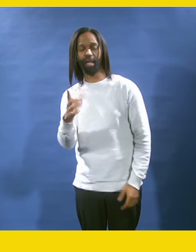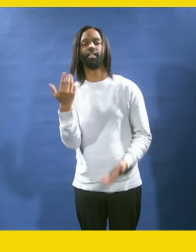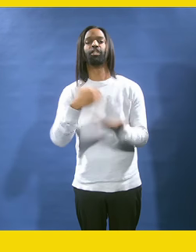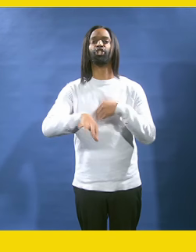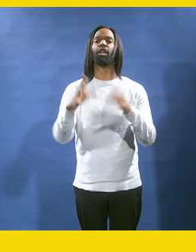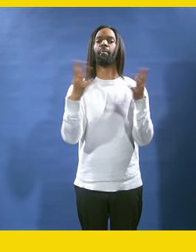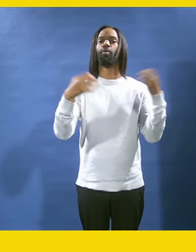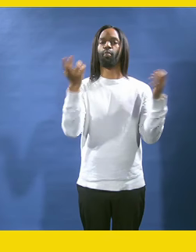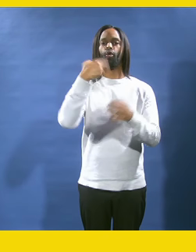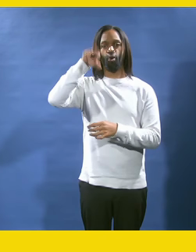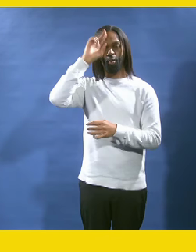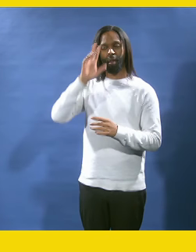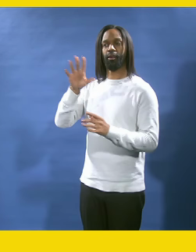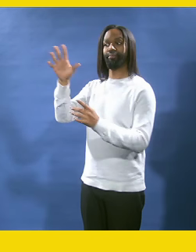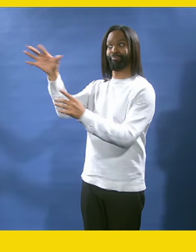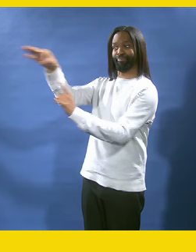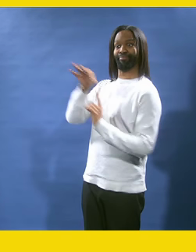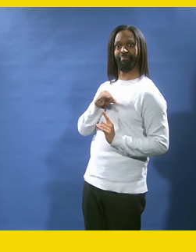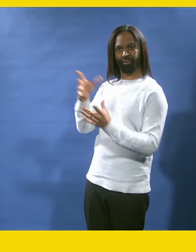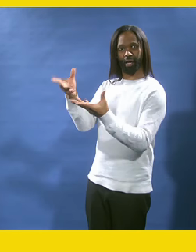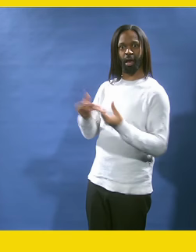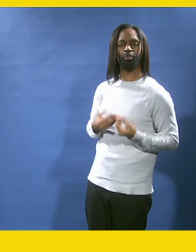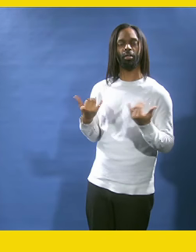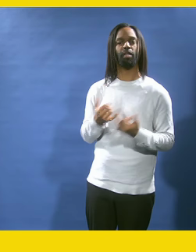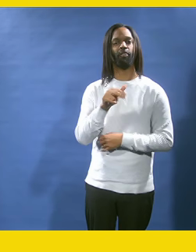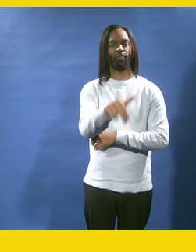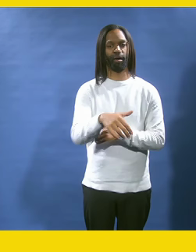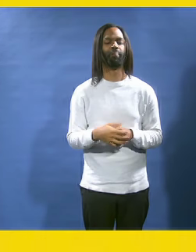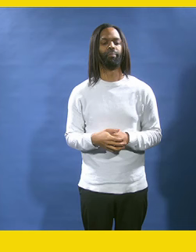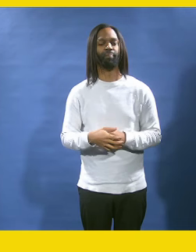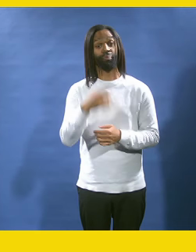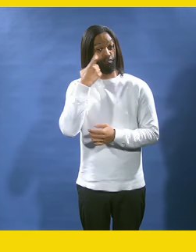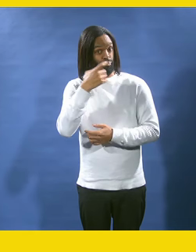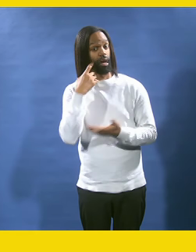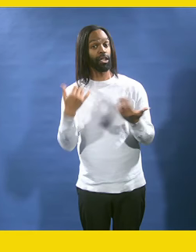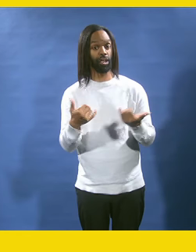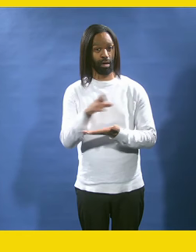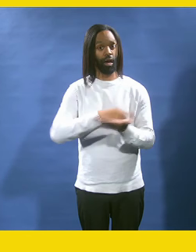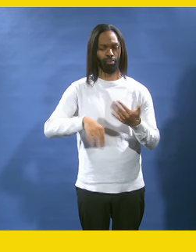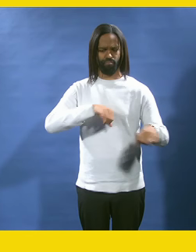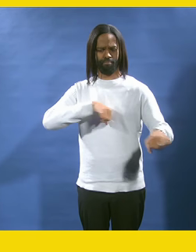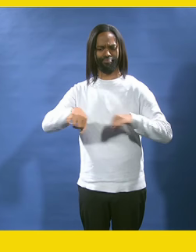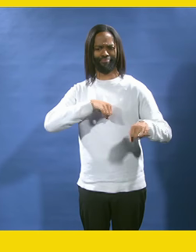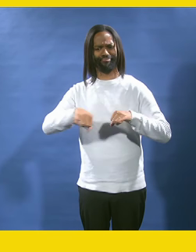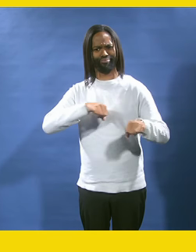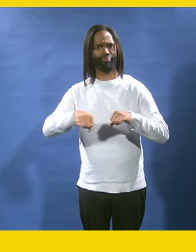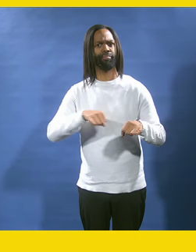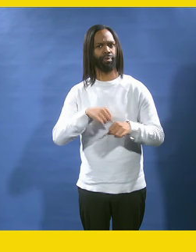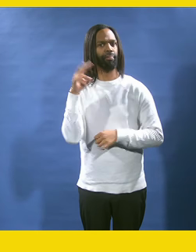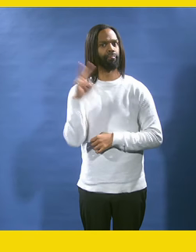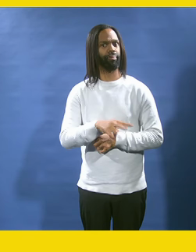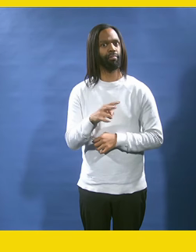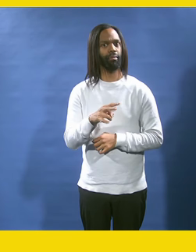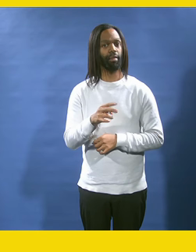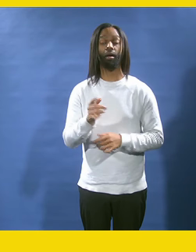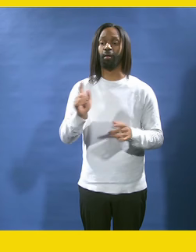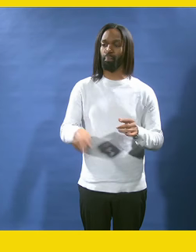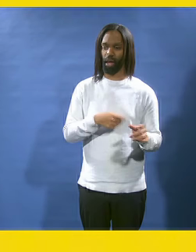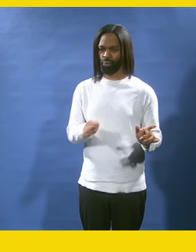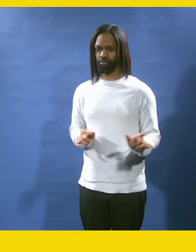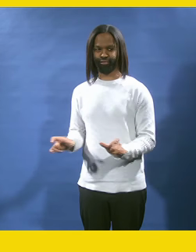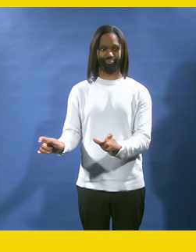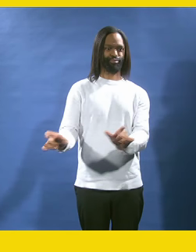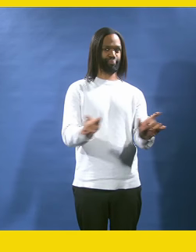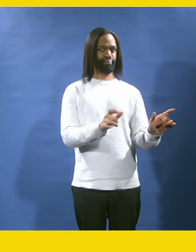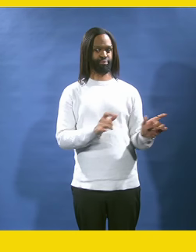Vous voyez, notre région est fortement engagée pour faire bouger les lignes. Nous restons attentifs à tout ce qui pourrait impacter la vie du